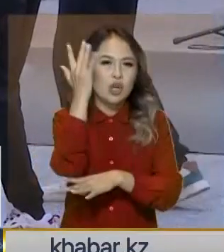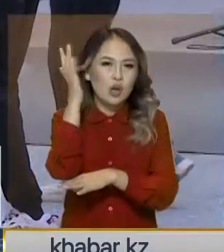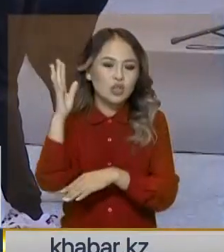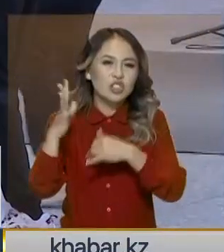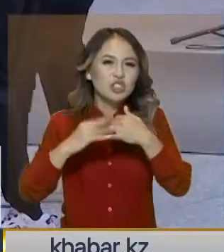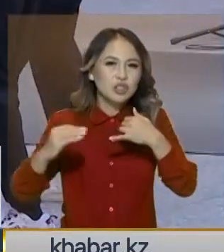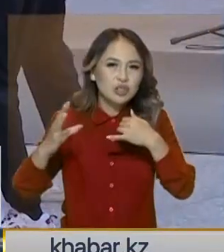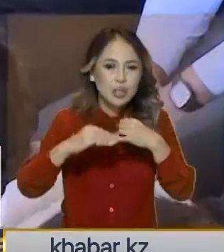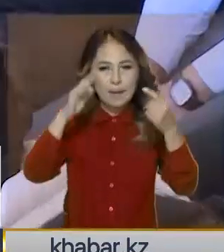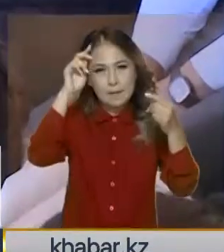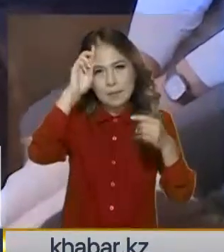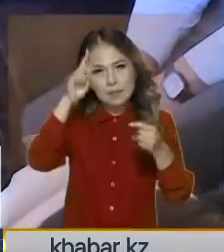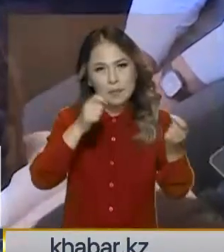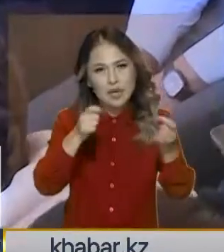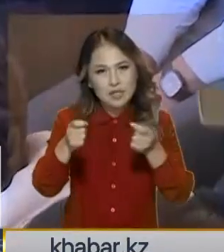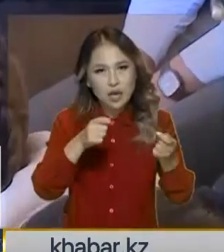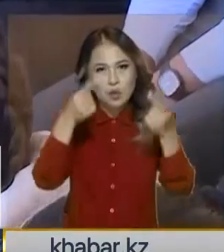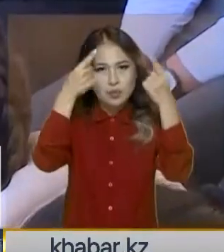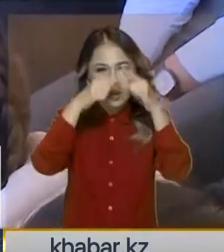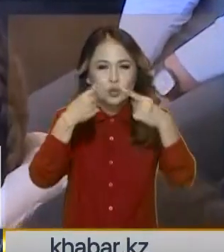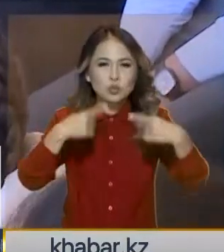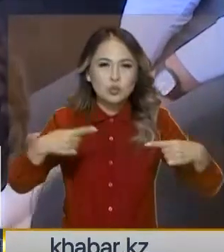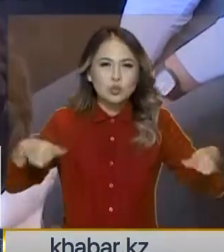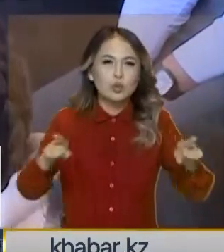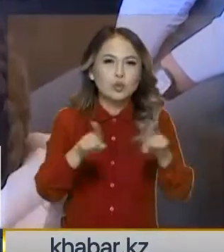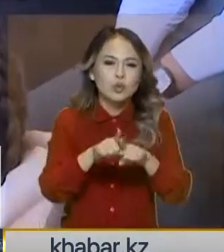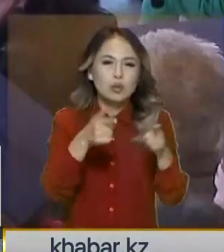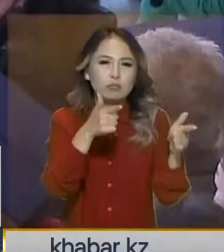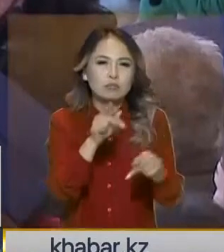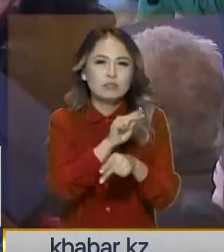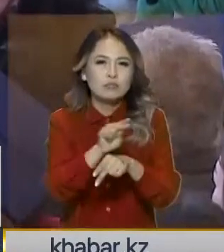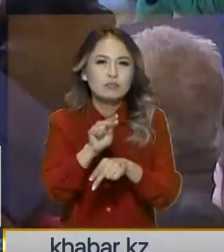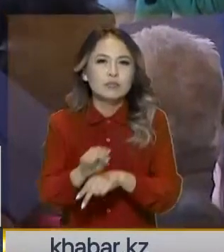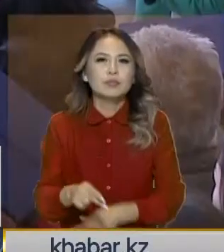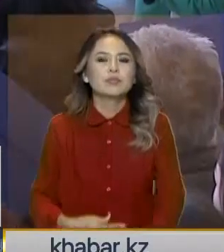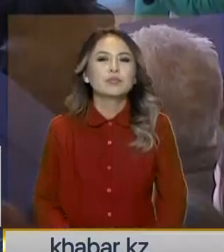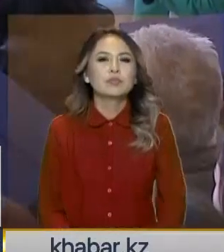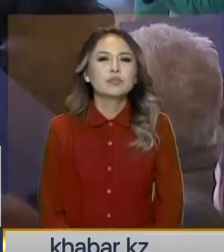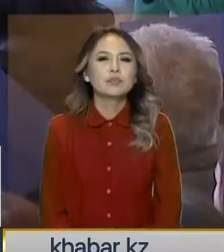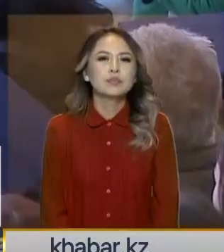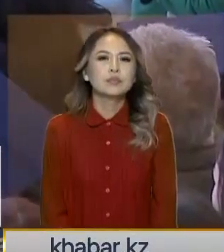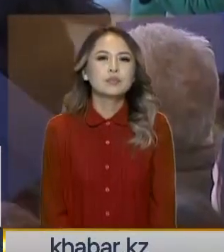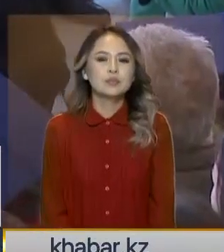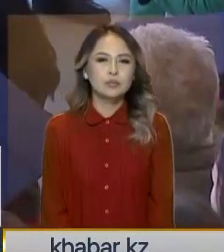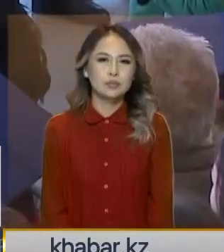жер ресурстарын басқару, техникалық және басқа да мамандықтар бойынша кадрлар даярланып келеді.